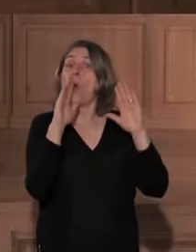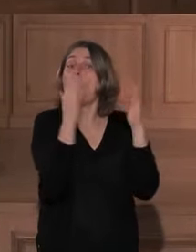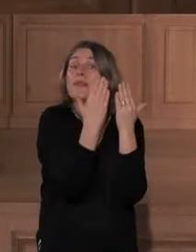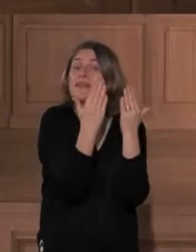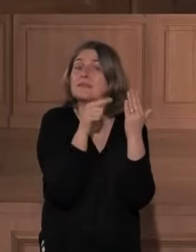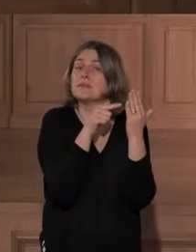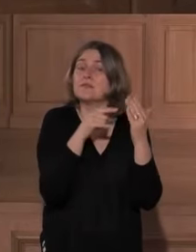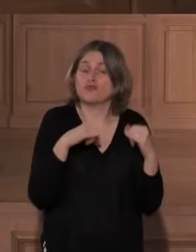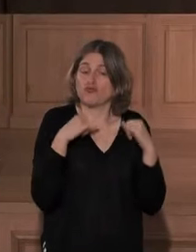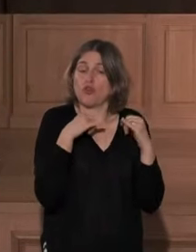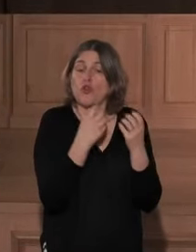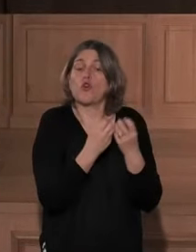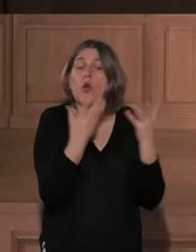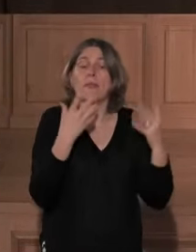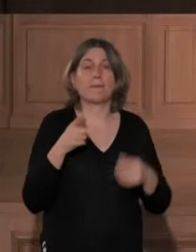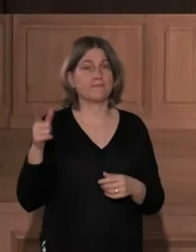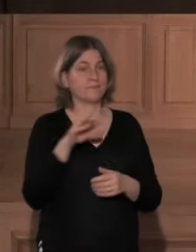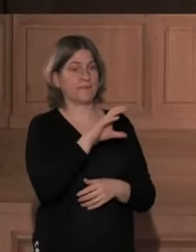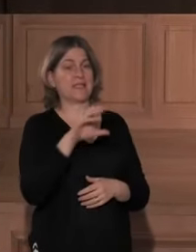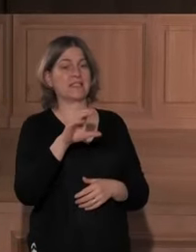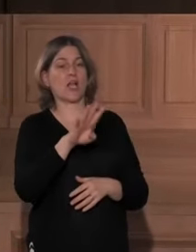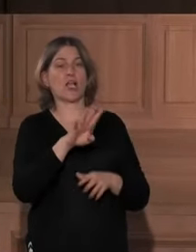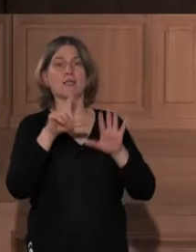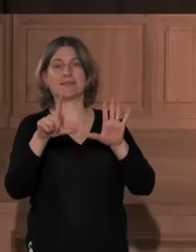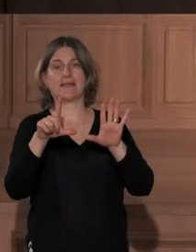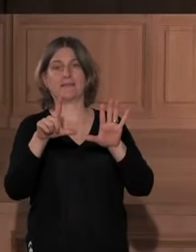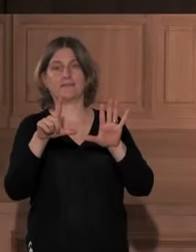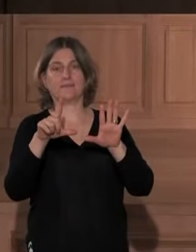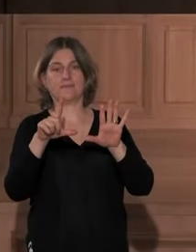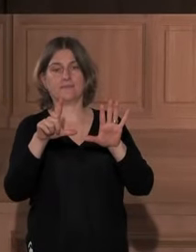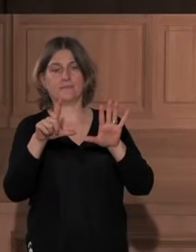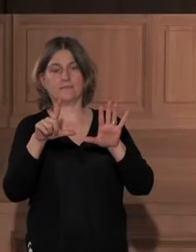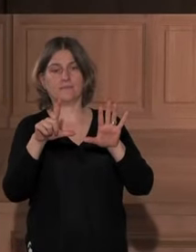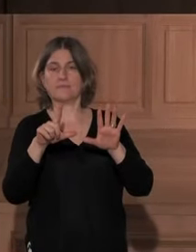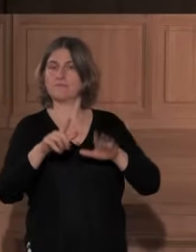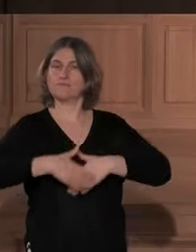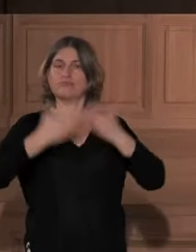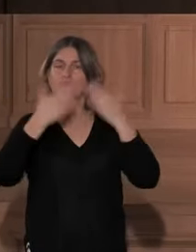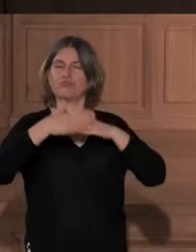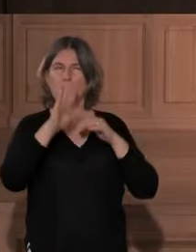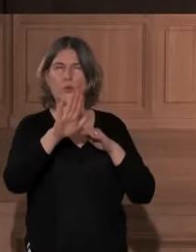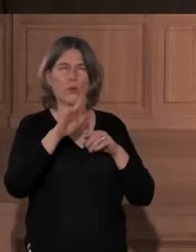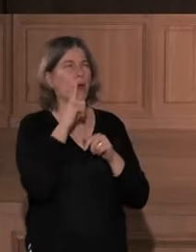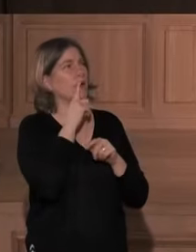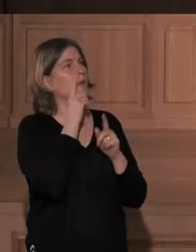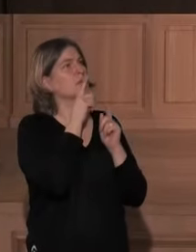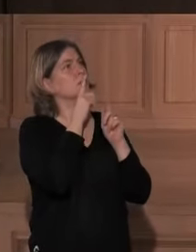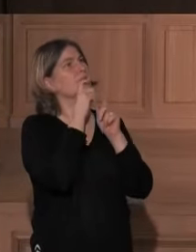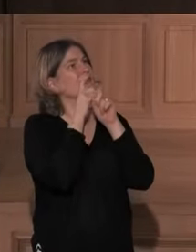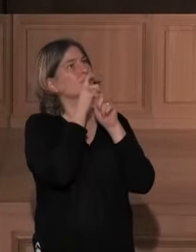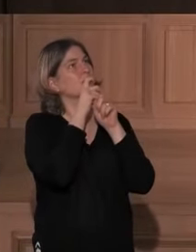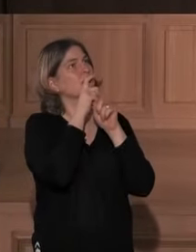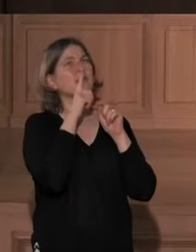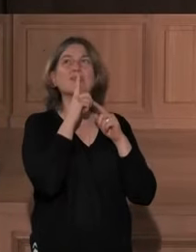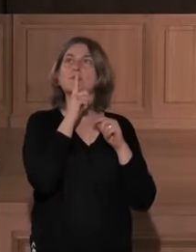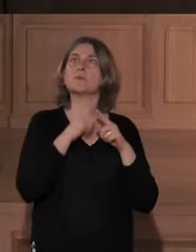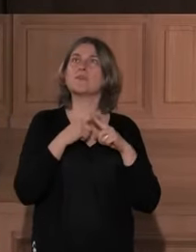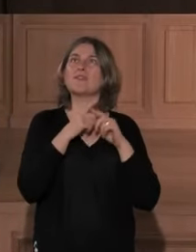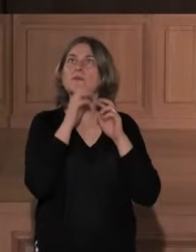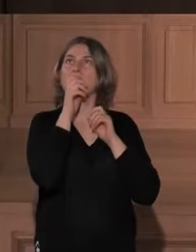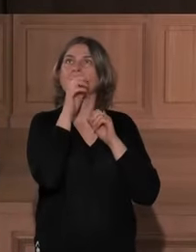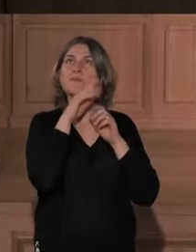accompagnées ? 147. 147. Ah, mais 24 heures sur 24. Alors attendez. Oui, oui, oui. 147 et 360